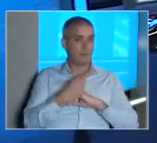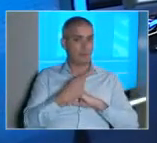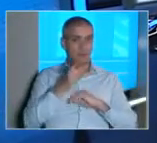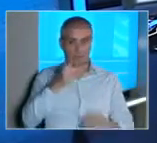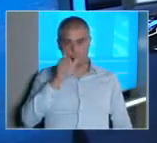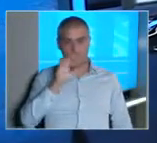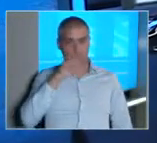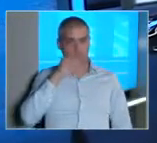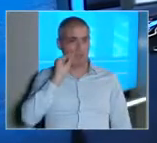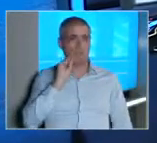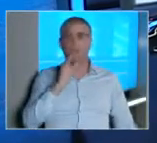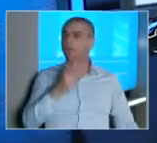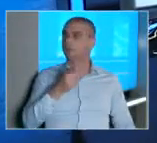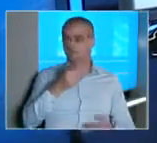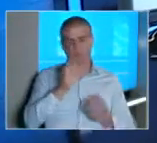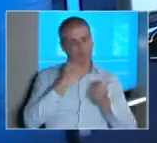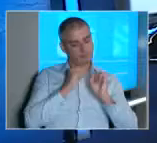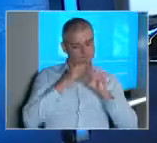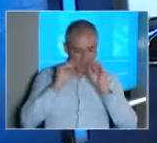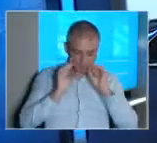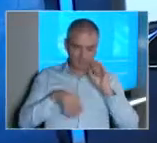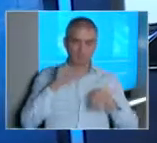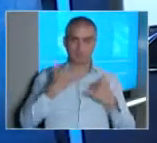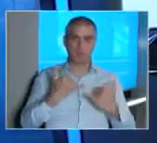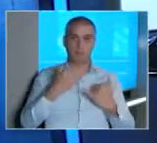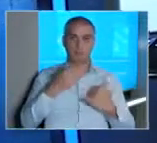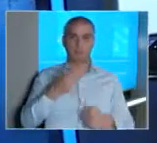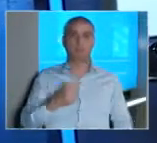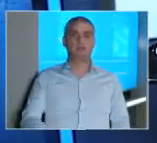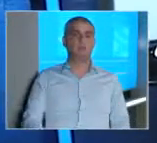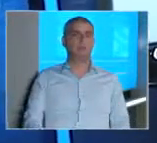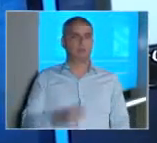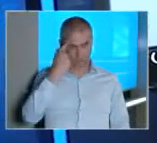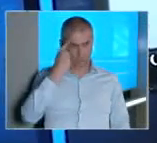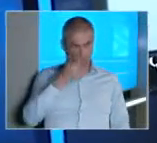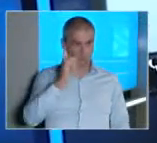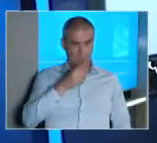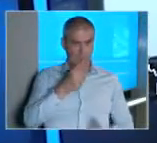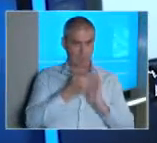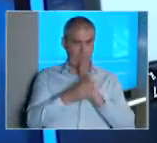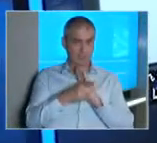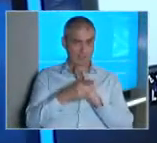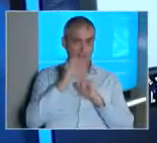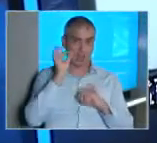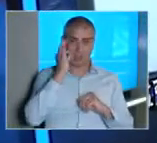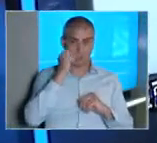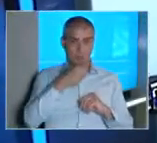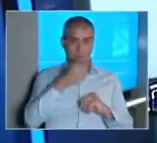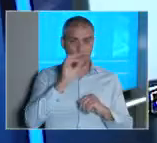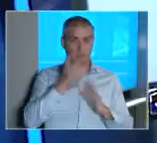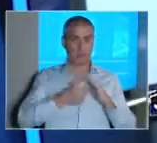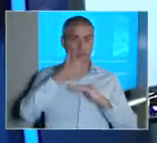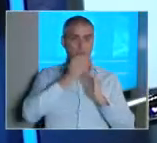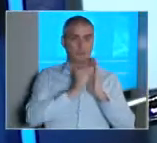אתה איש של אמיר פרץ, נכון? אני תמכתי באמיר פרץ גם בסיבוב הקודם וגם בסיבוב הזה, בוודאי. אתה חושב שהוא צריך לוותר לאהוד ברק על